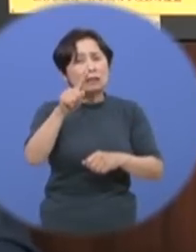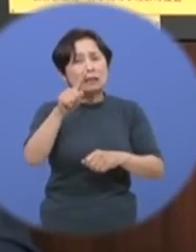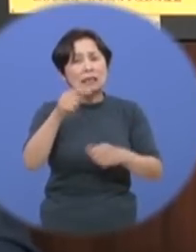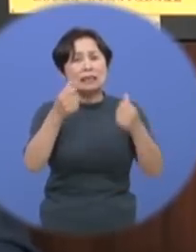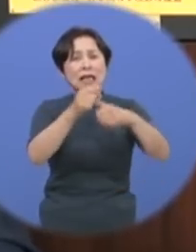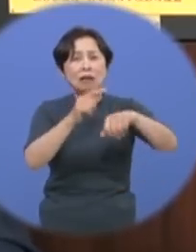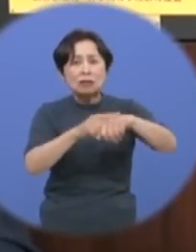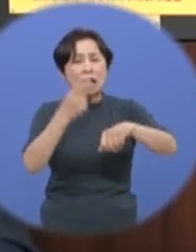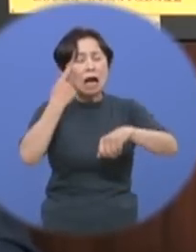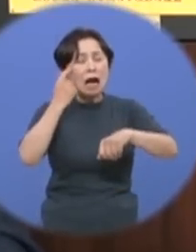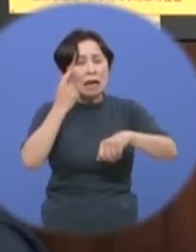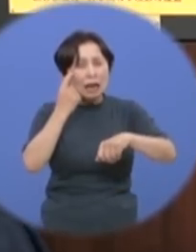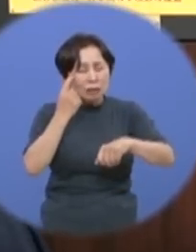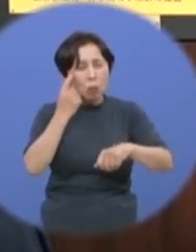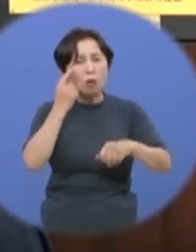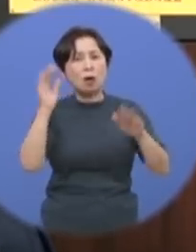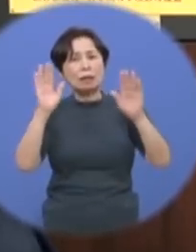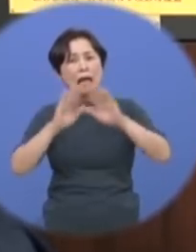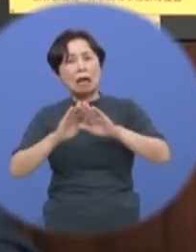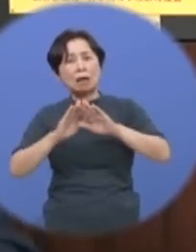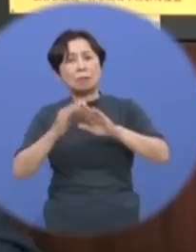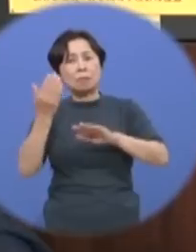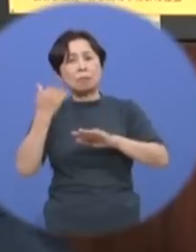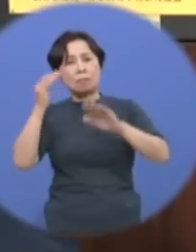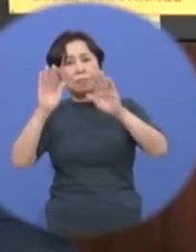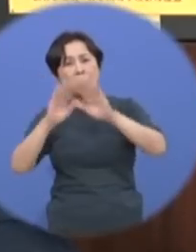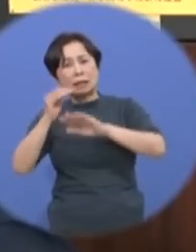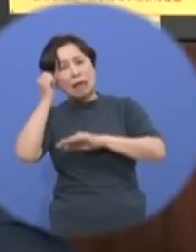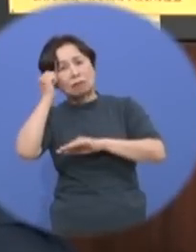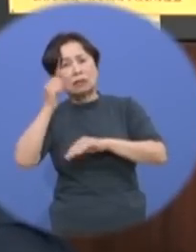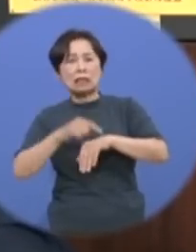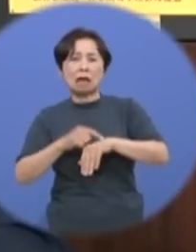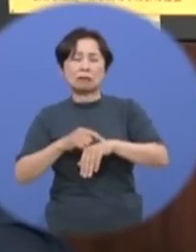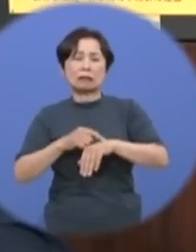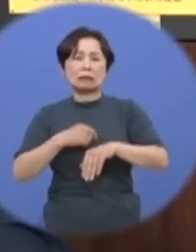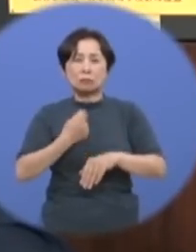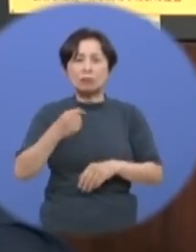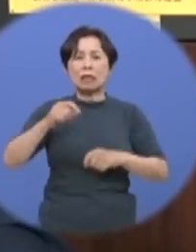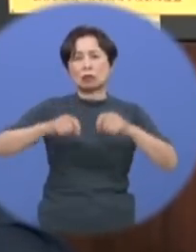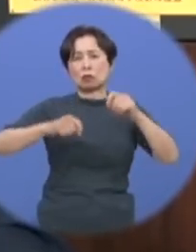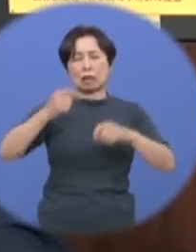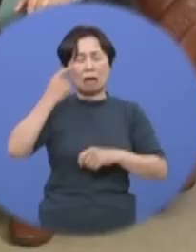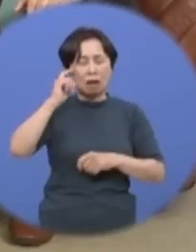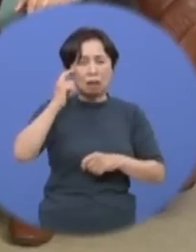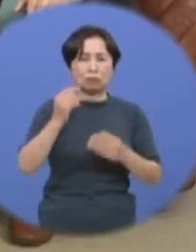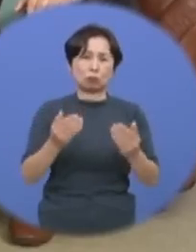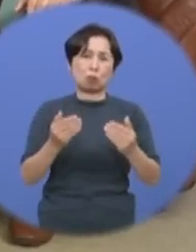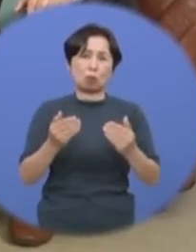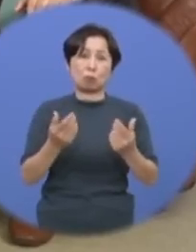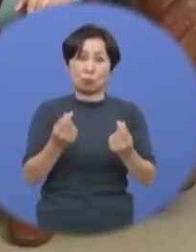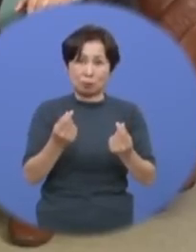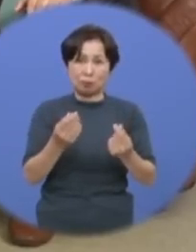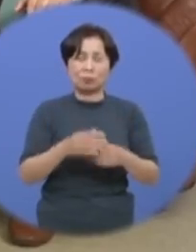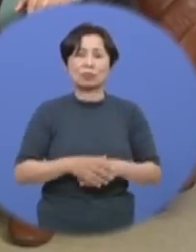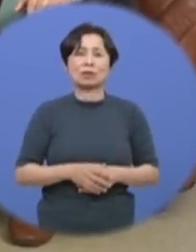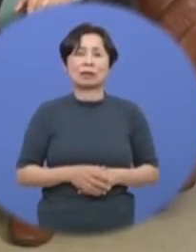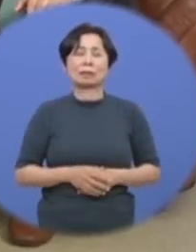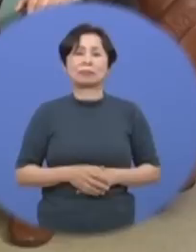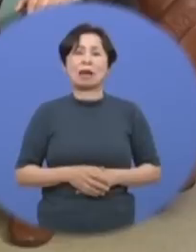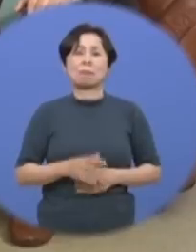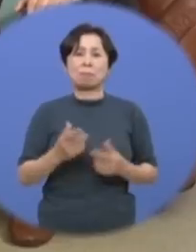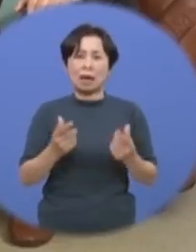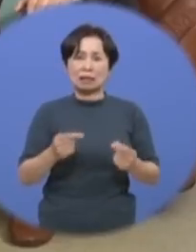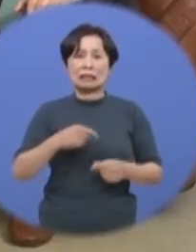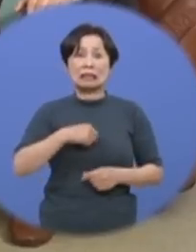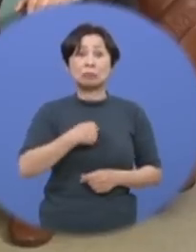けどねはいやっぱりそれをやるようになってから勝てるになったんですよねやっぱり実勢っていうか自分でやっぱり